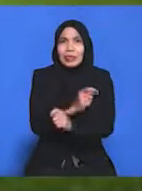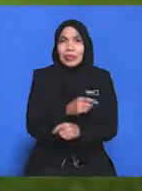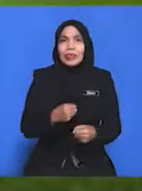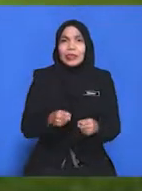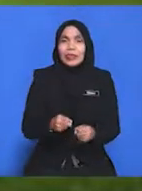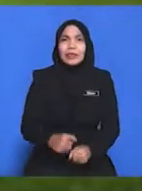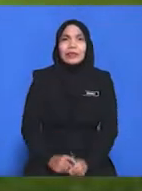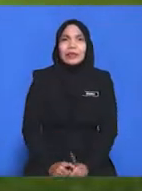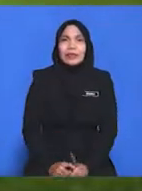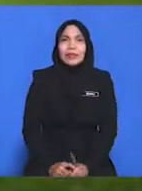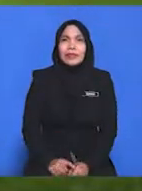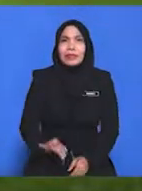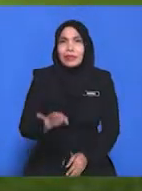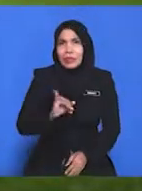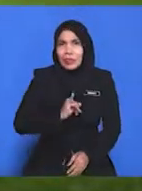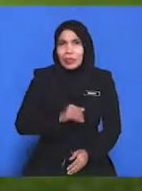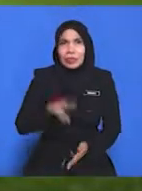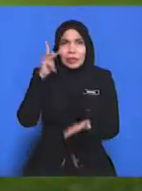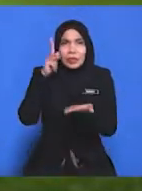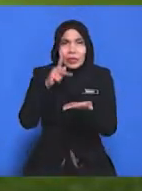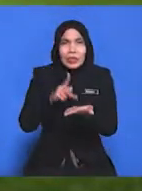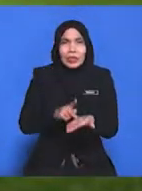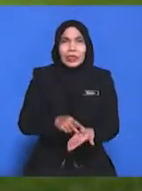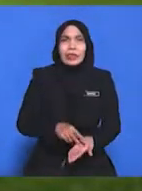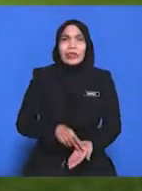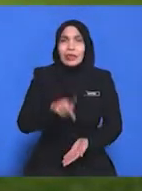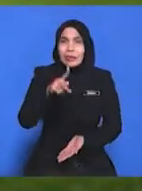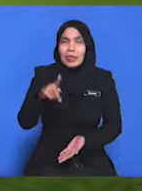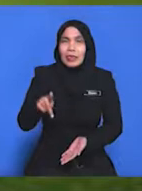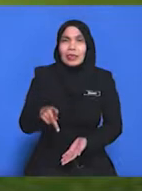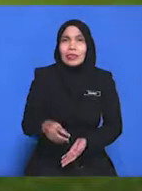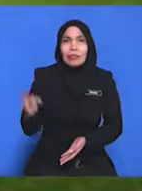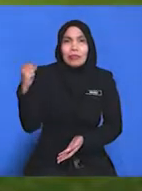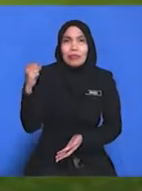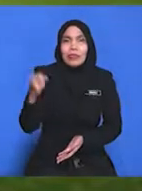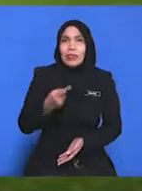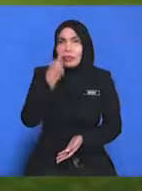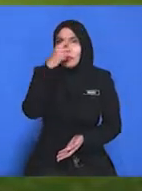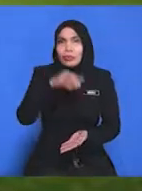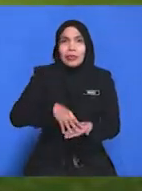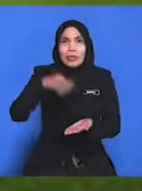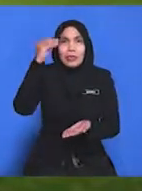Saya percaya semua pelajar pasti bersemangat untuk menerokai tajuk ini.